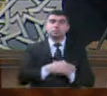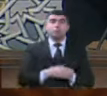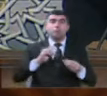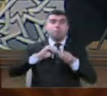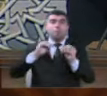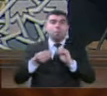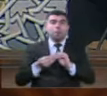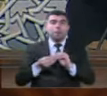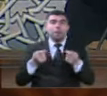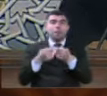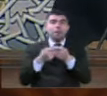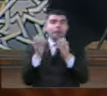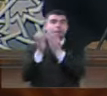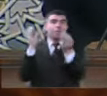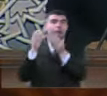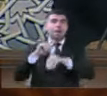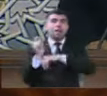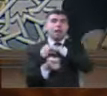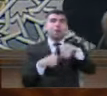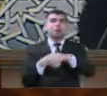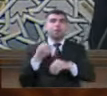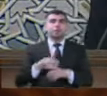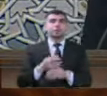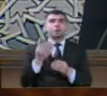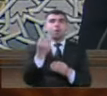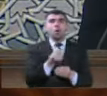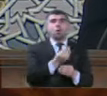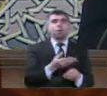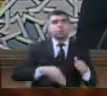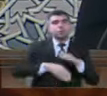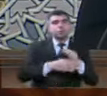إشكالية النقل المدرسي بالعالم القروي. تفضل السيد النائب المحترم.